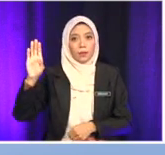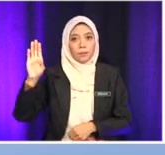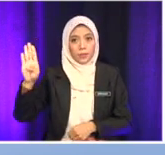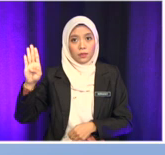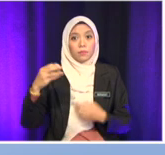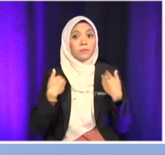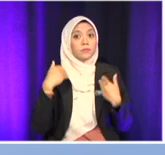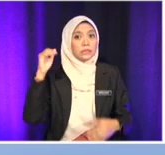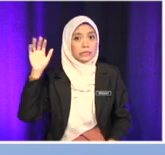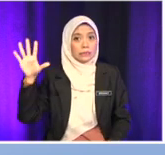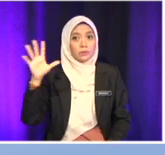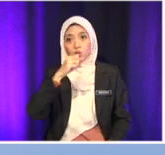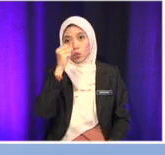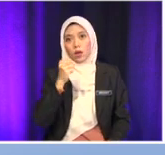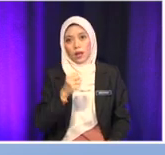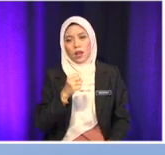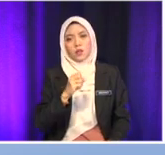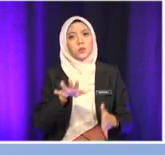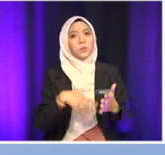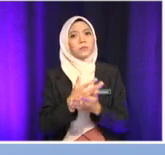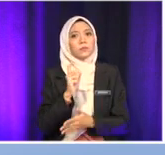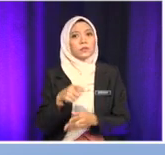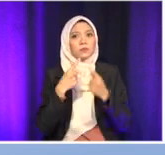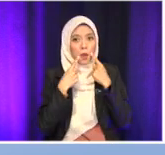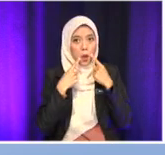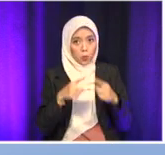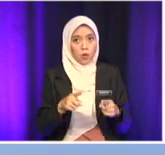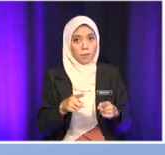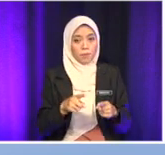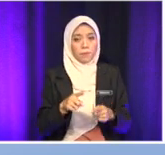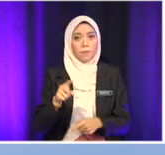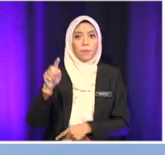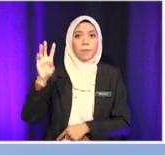dan juga kesemuanya wajib dijawab yang mempentukan